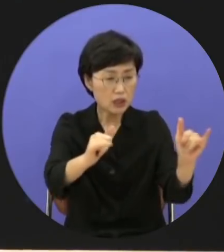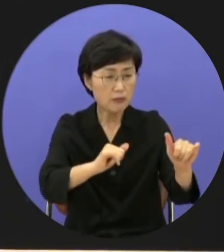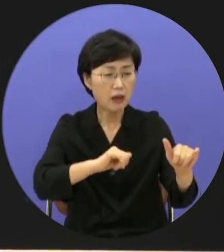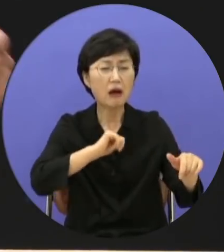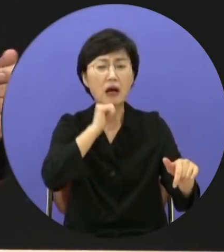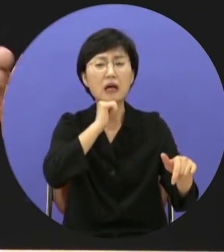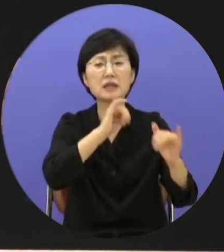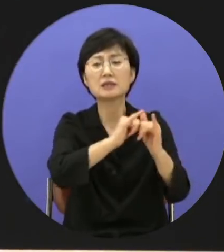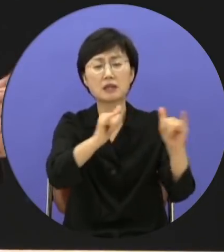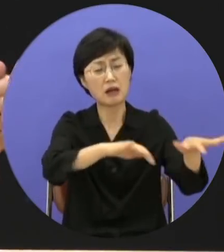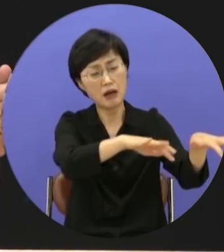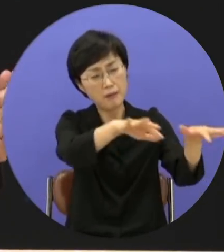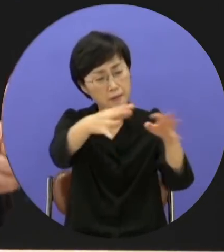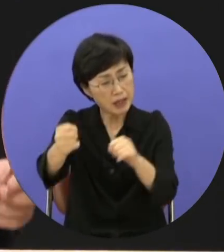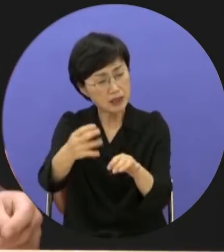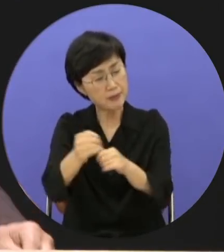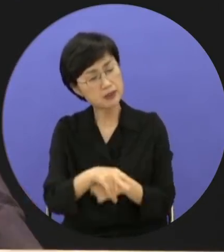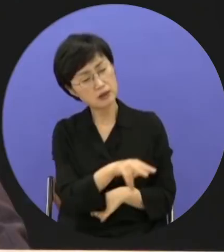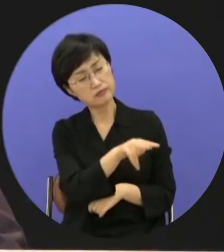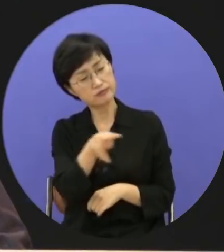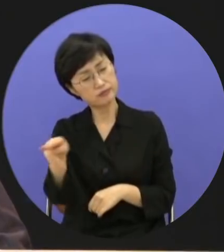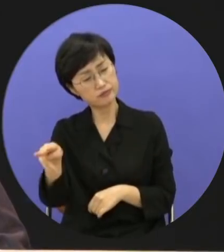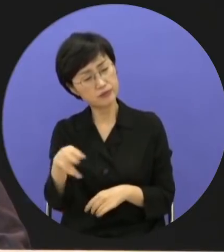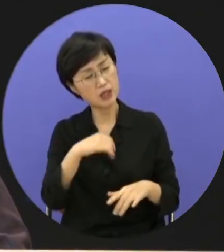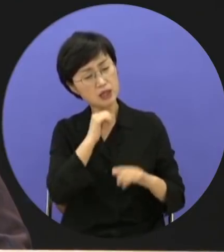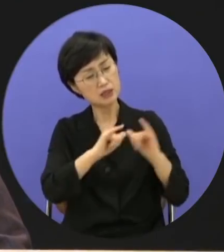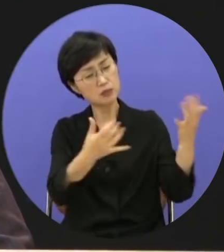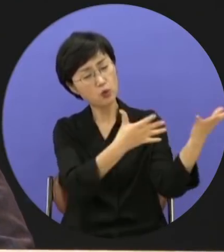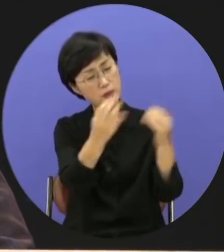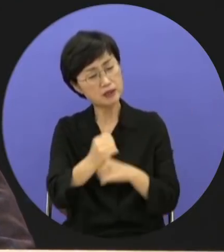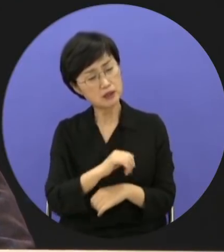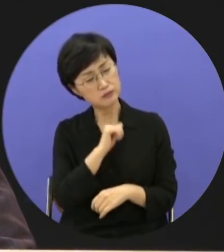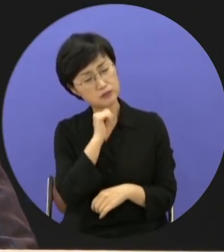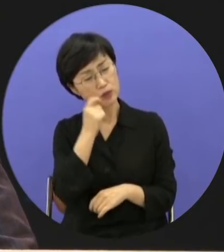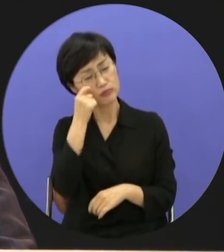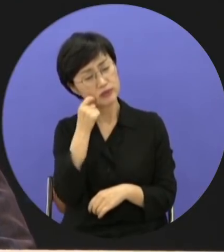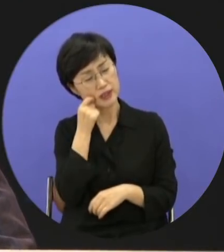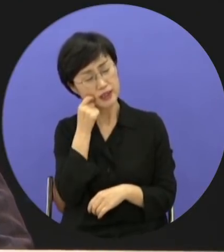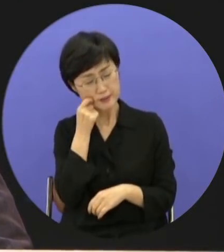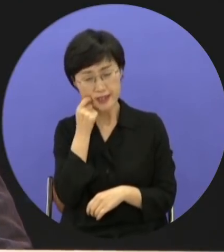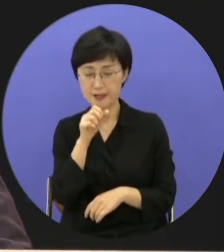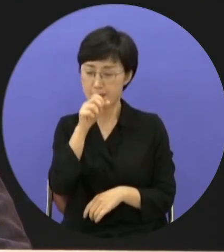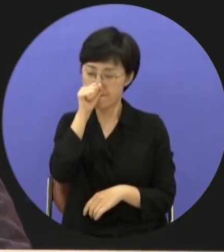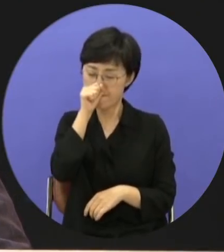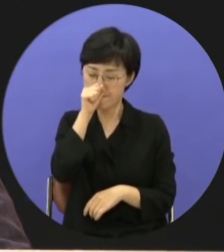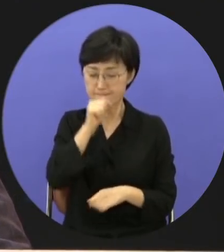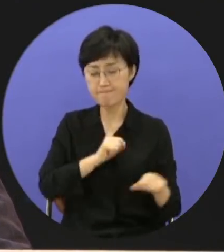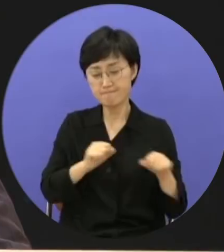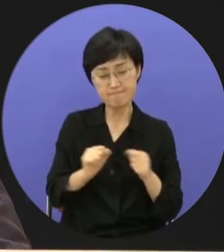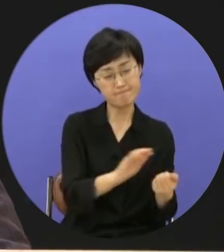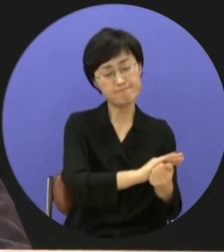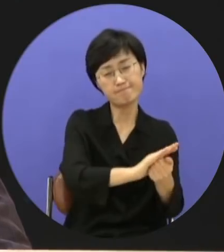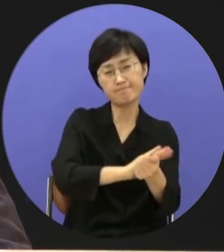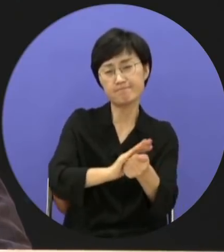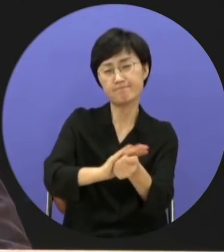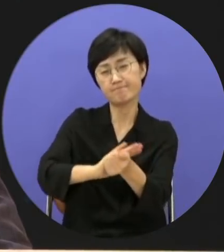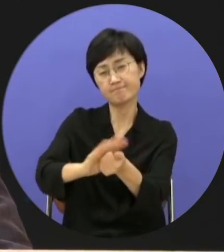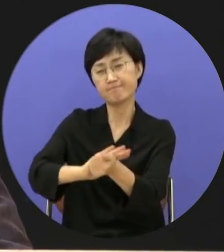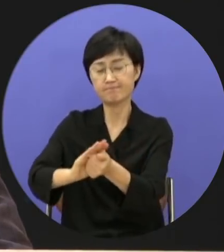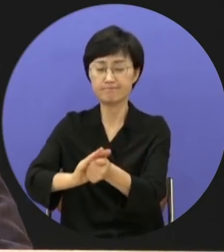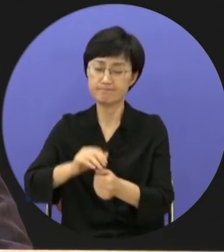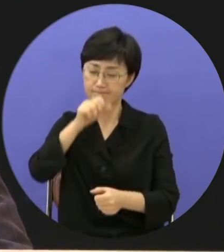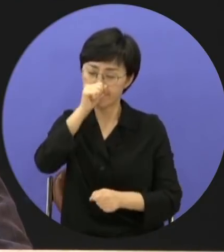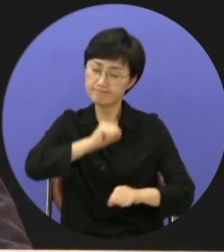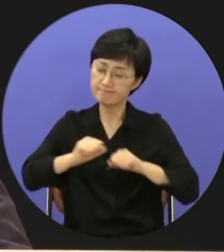계속 선행을 베푸는 겁니다. And in the U.S. because there are so many immigrants coming into this new country, he was trying to bestow good upon them and carry